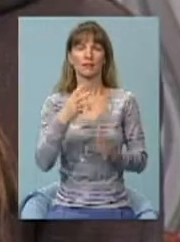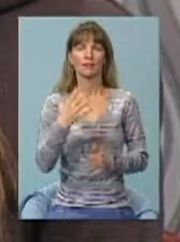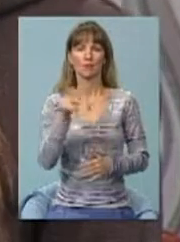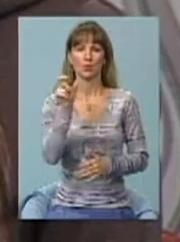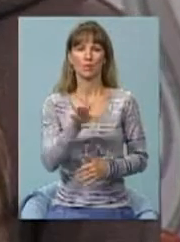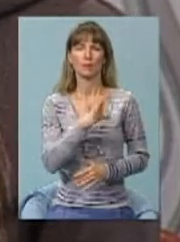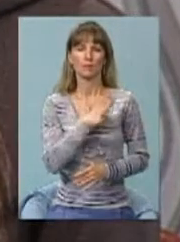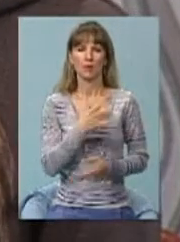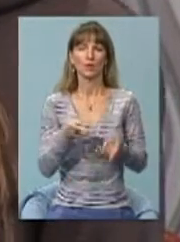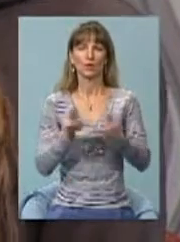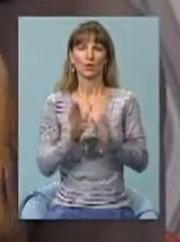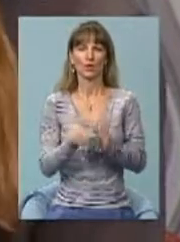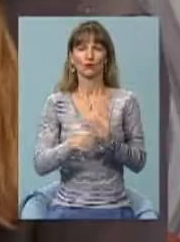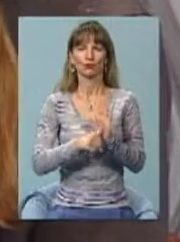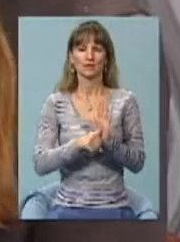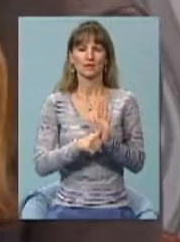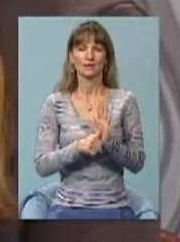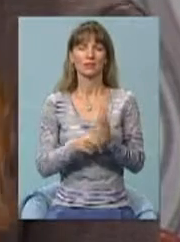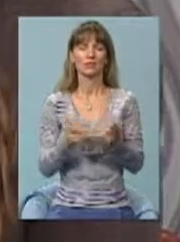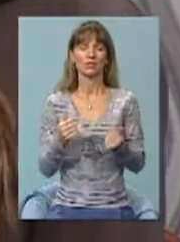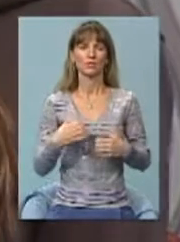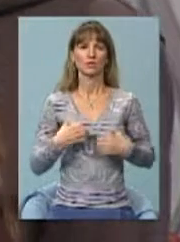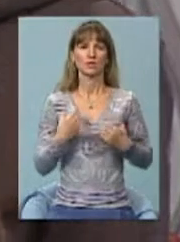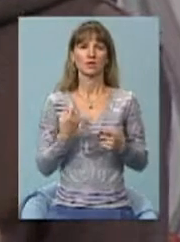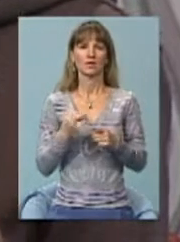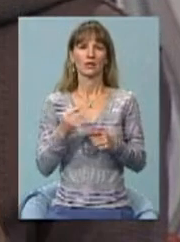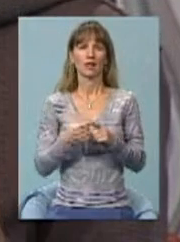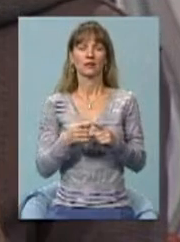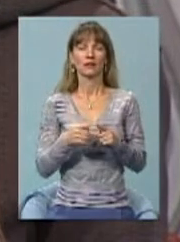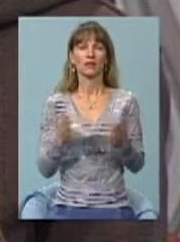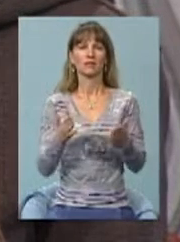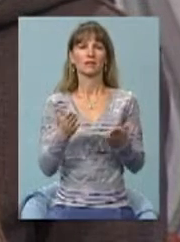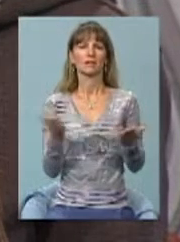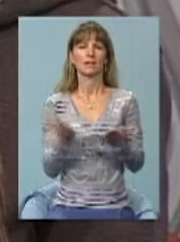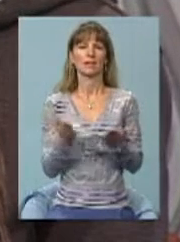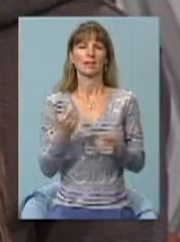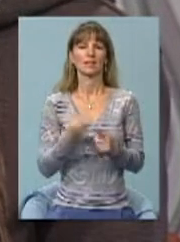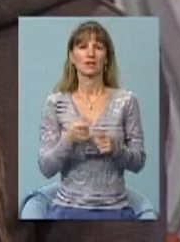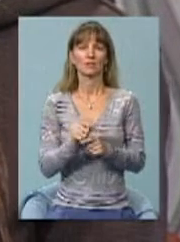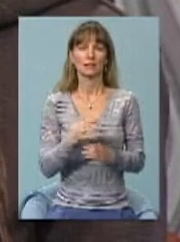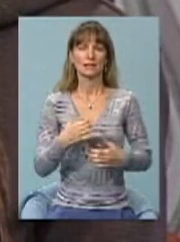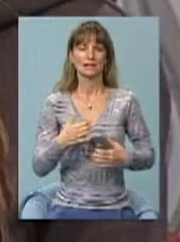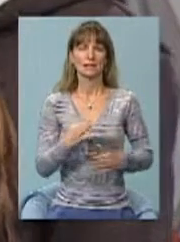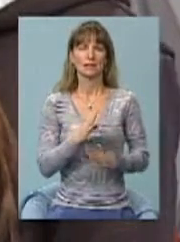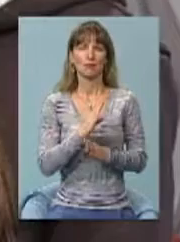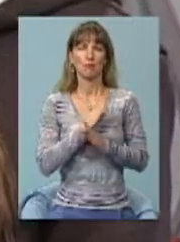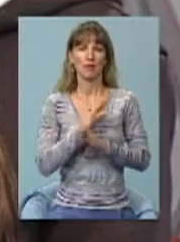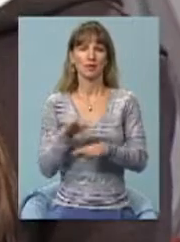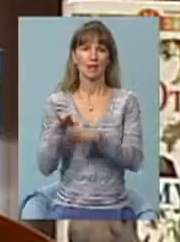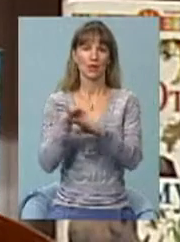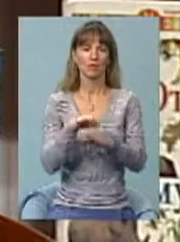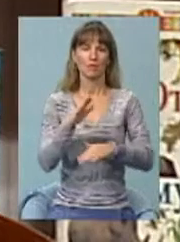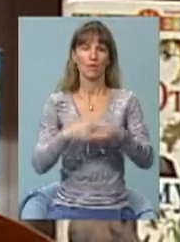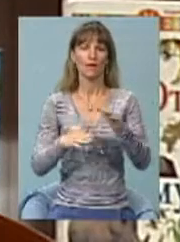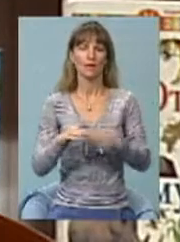людей было, и всего 6 залишилося живыми. Жах. И это, а какие, ну, взагалі, это очень смертоносная профессия. То есть ты можешь